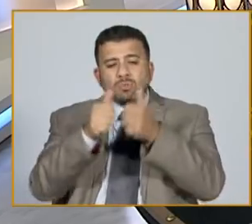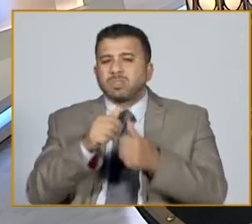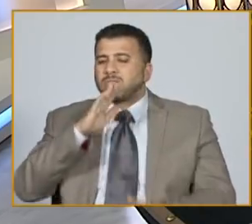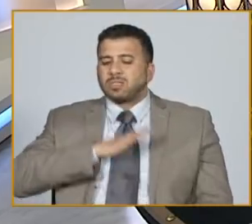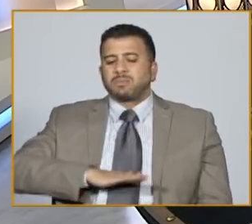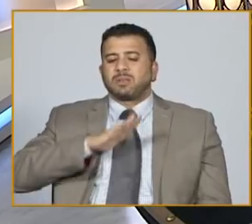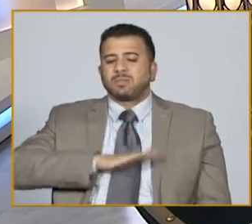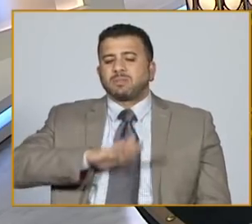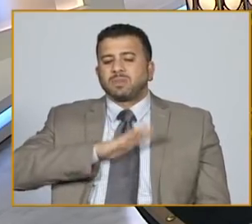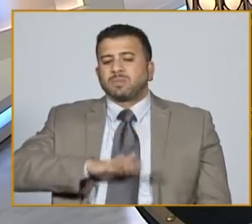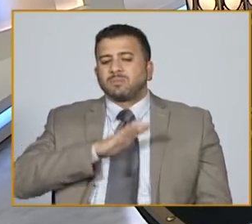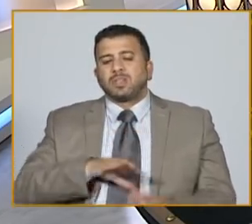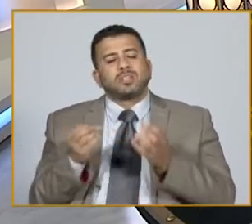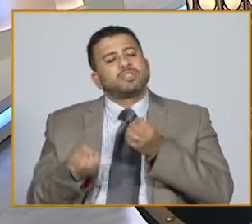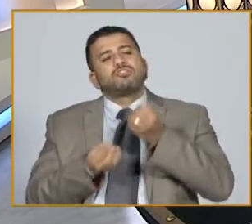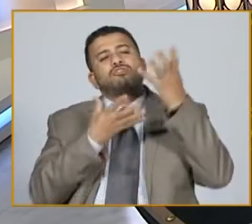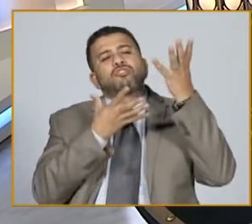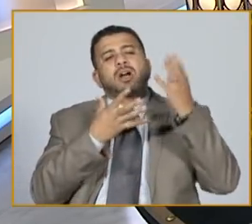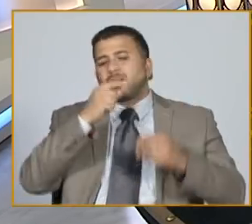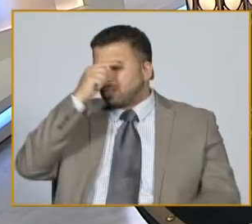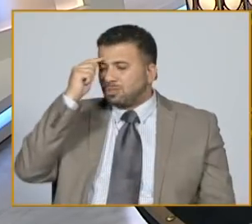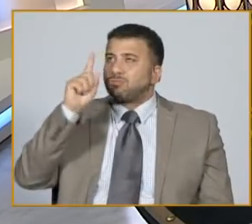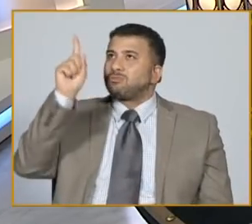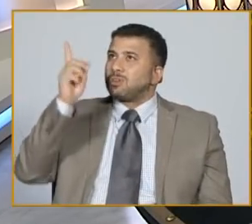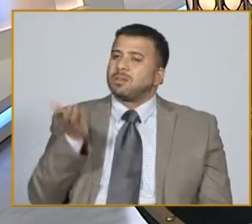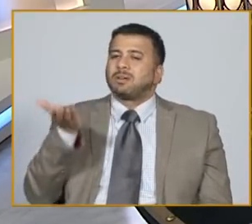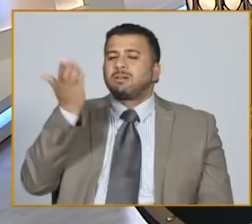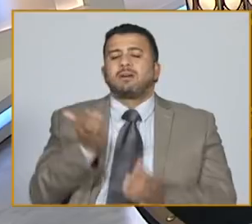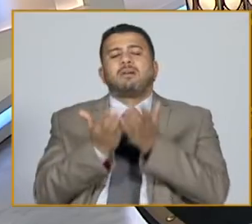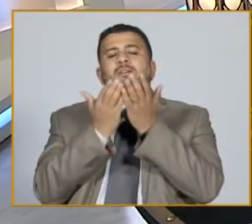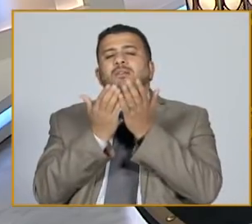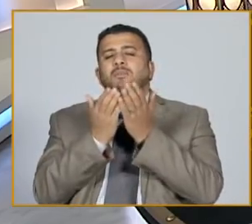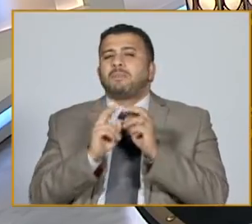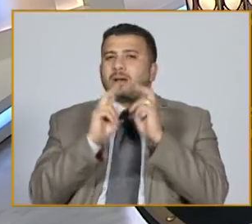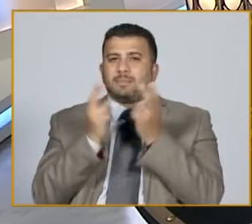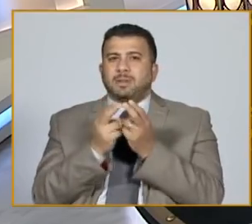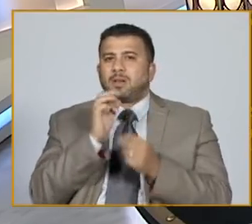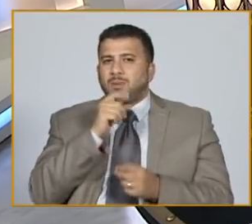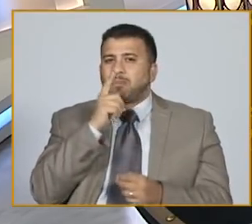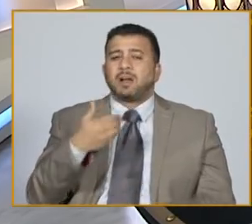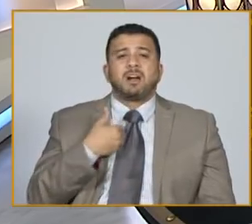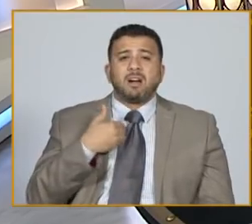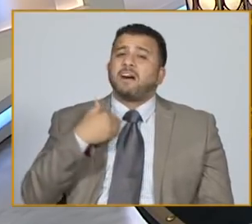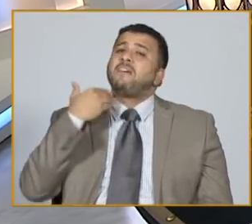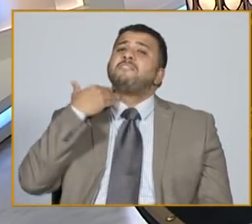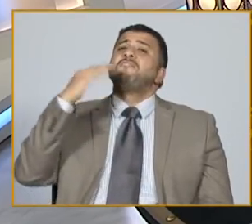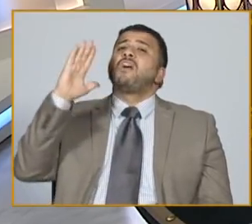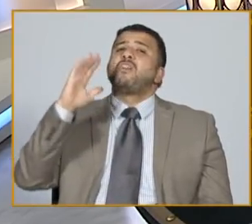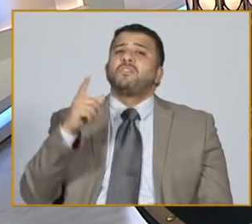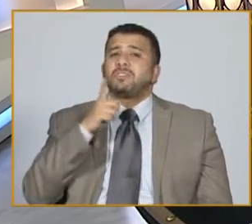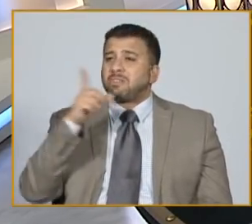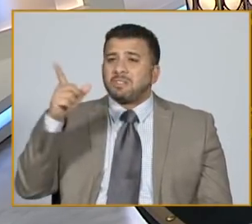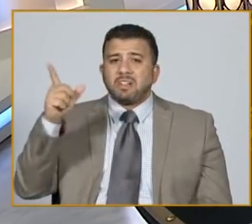فسيح جناته ويجعلهم بالفردوس الأعلى إن شاء الله. اللهم آمين. كفانا فخرا وكفى الإرهابيين